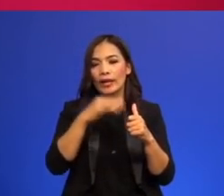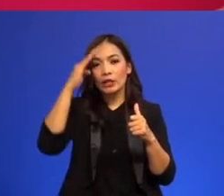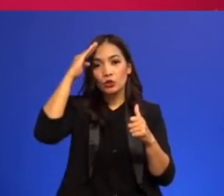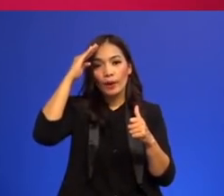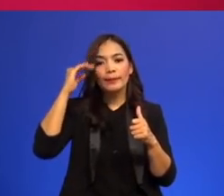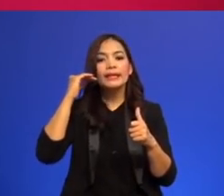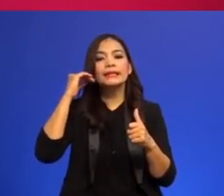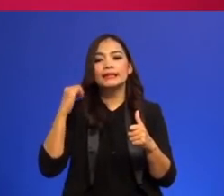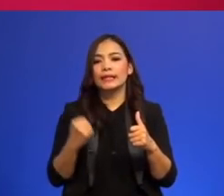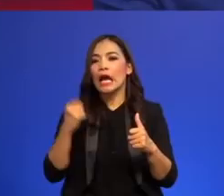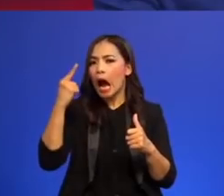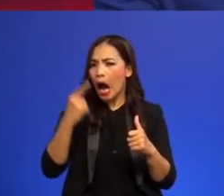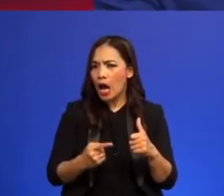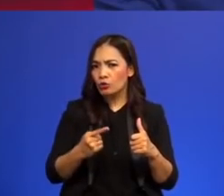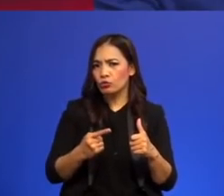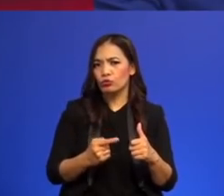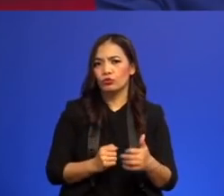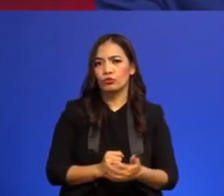Mam,